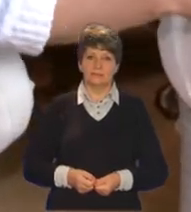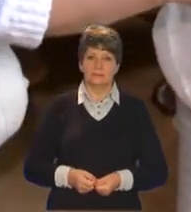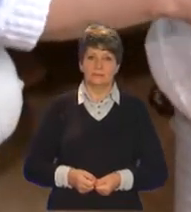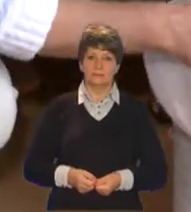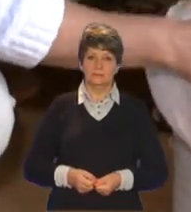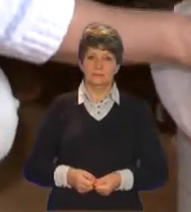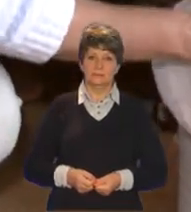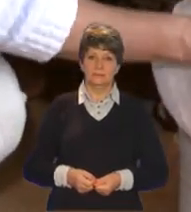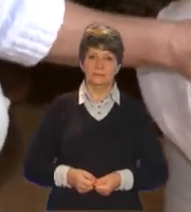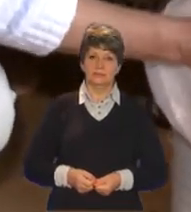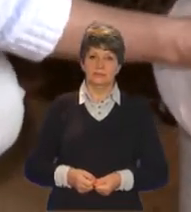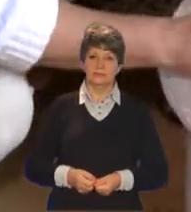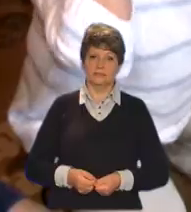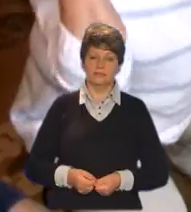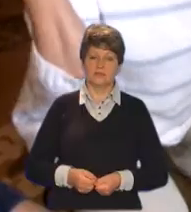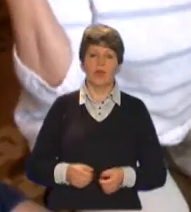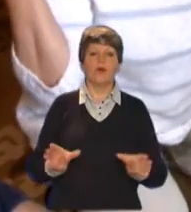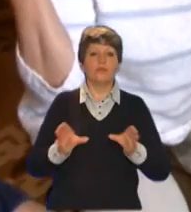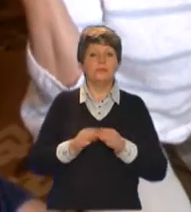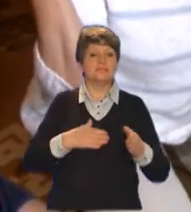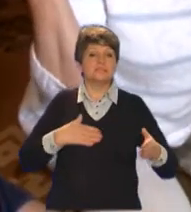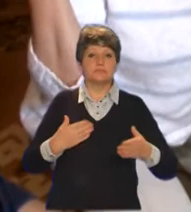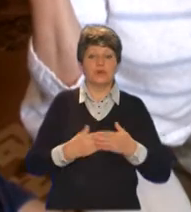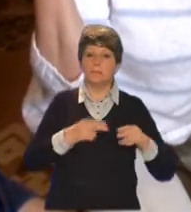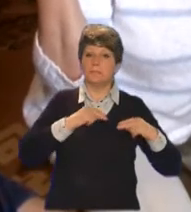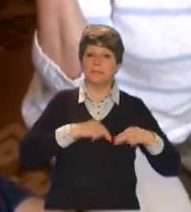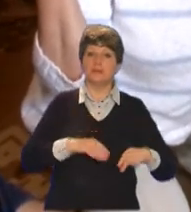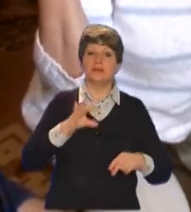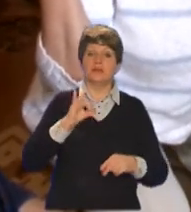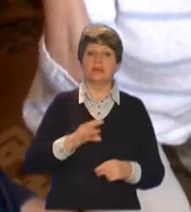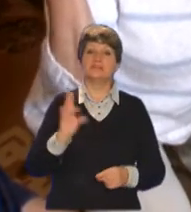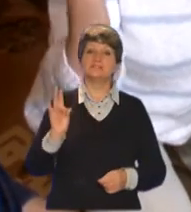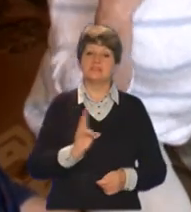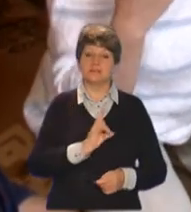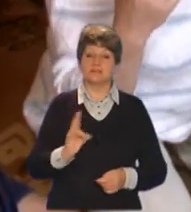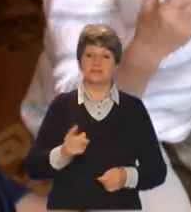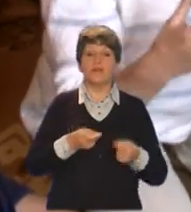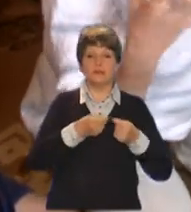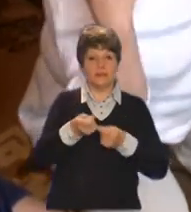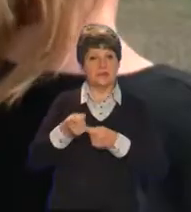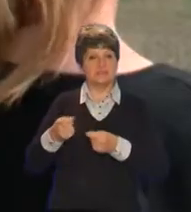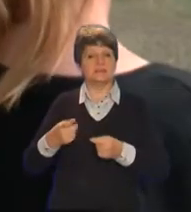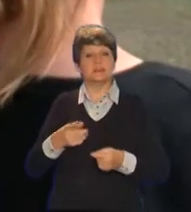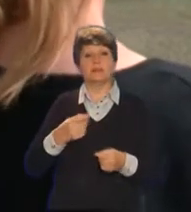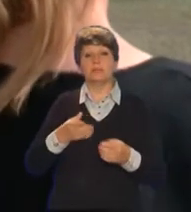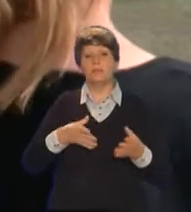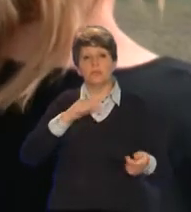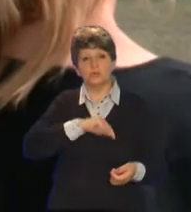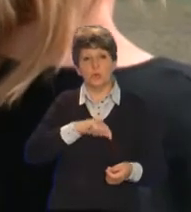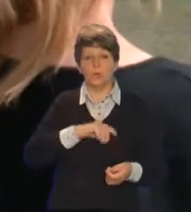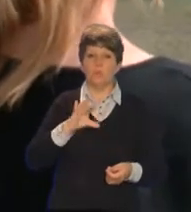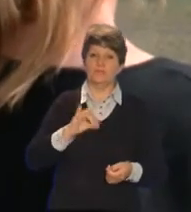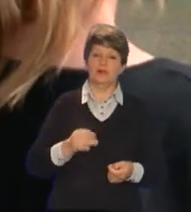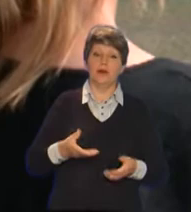лієчку наповнюємо. Разом із волонтерками працюють і капелани. Священнослужителі їздять в АТО морально і